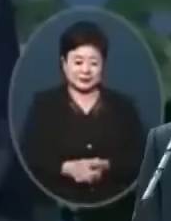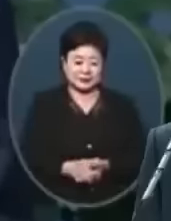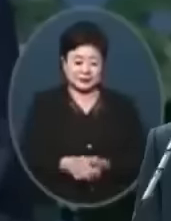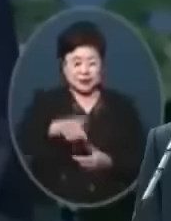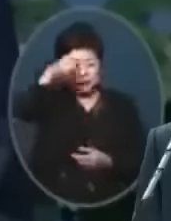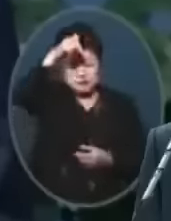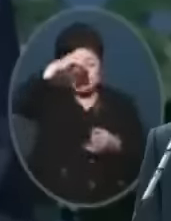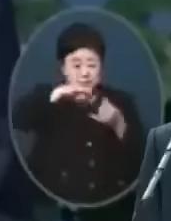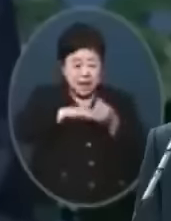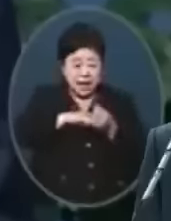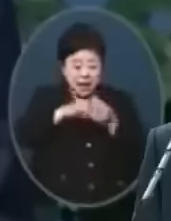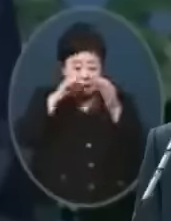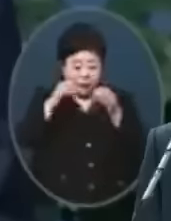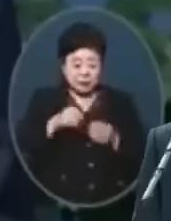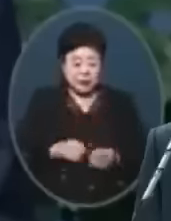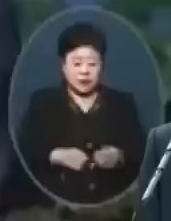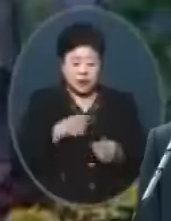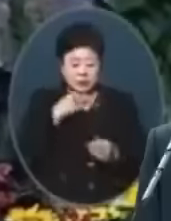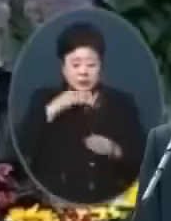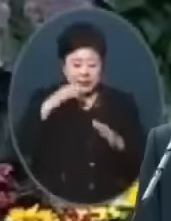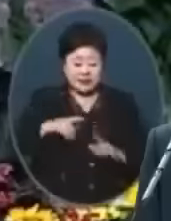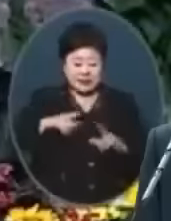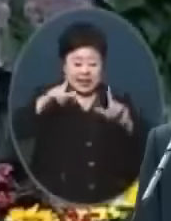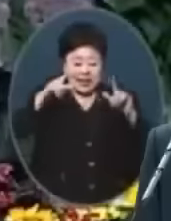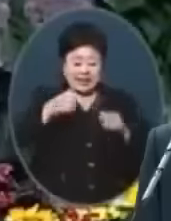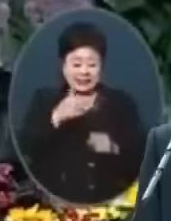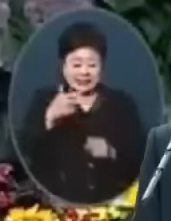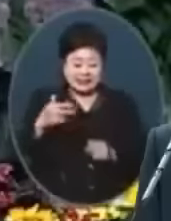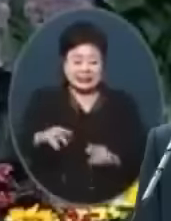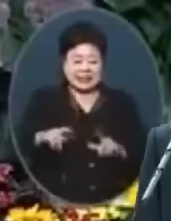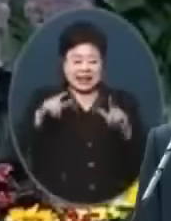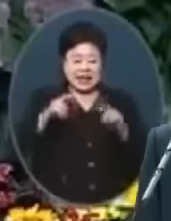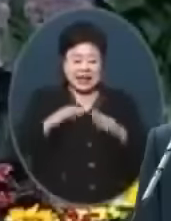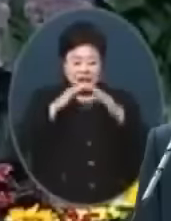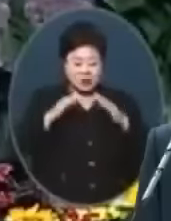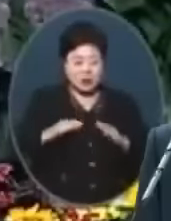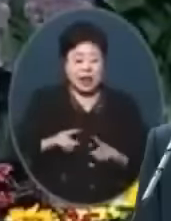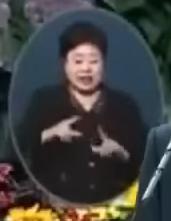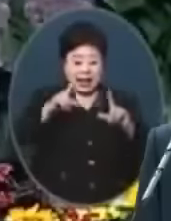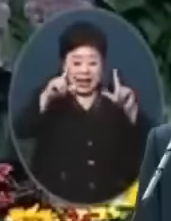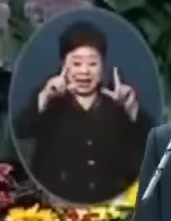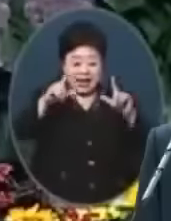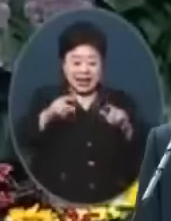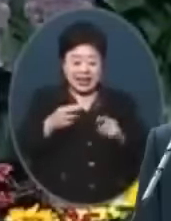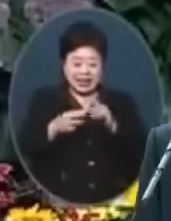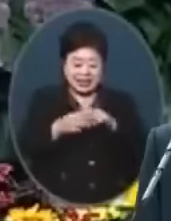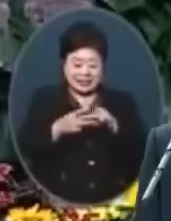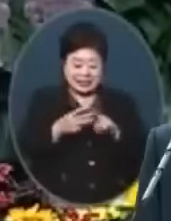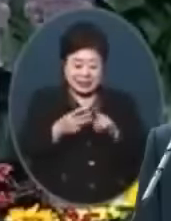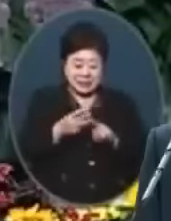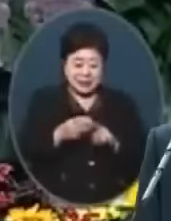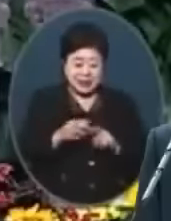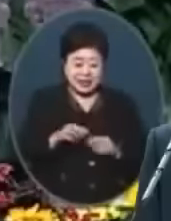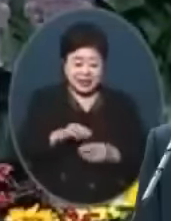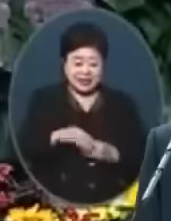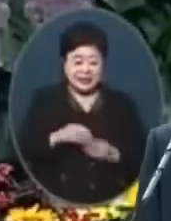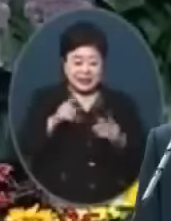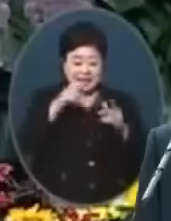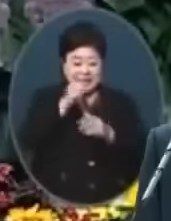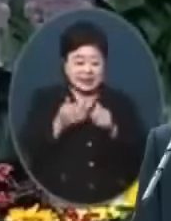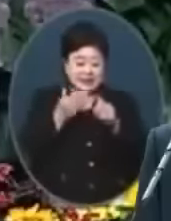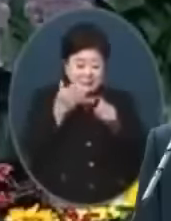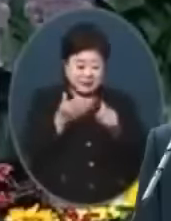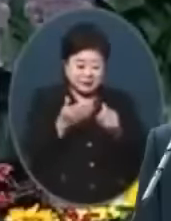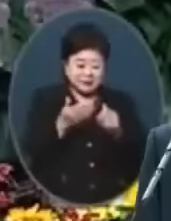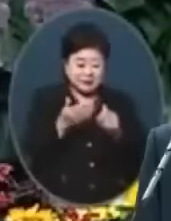구약에 보면 유월절, 칠칠절, 초막절이라는 3대 절기가 나오는데 모두가